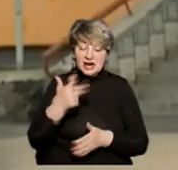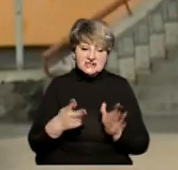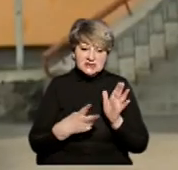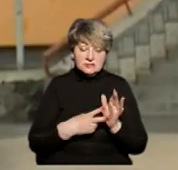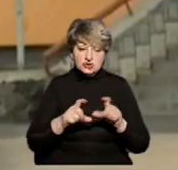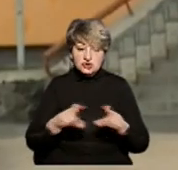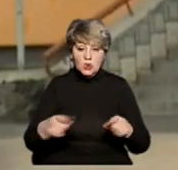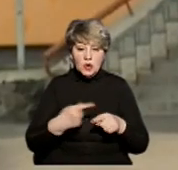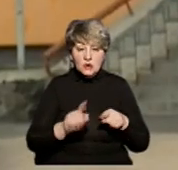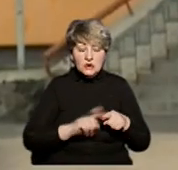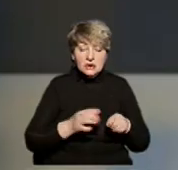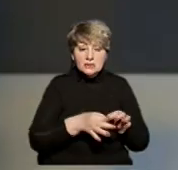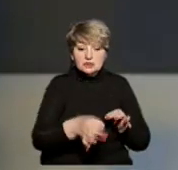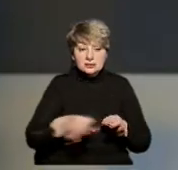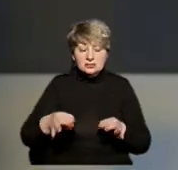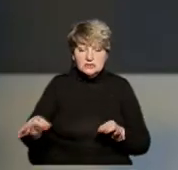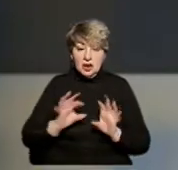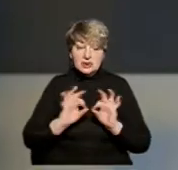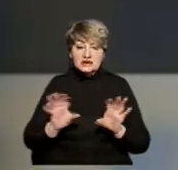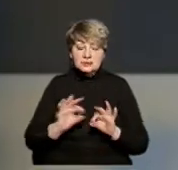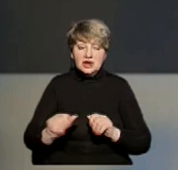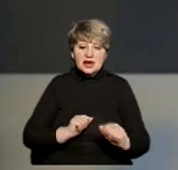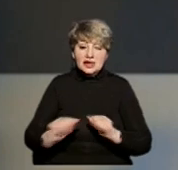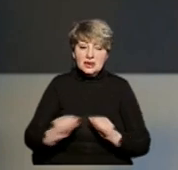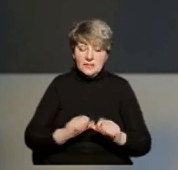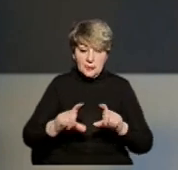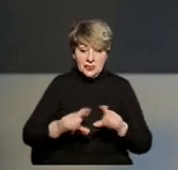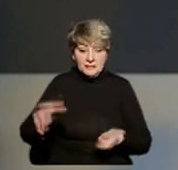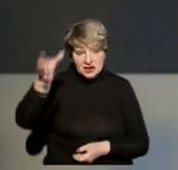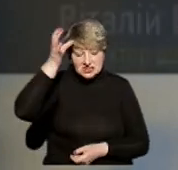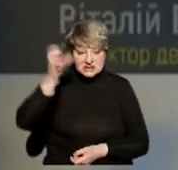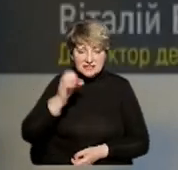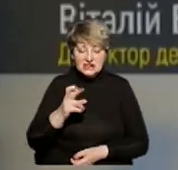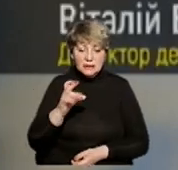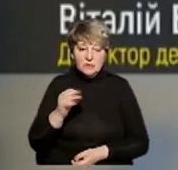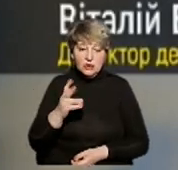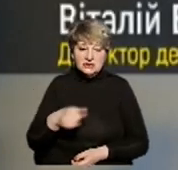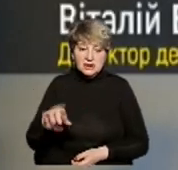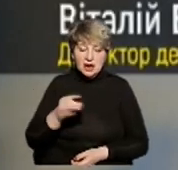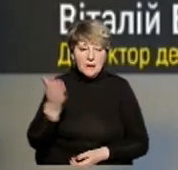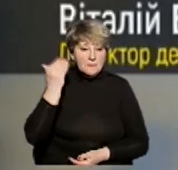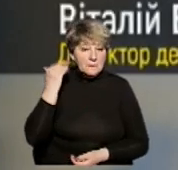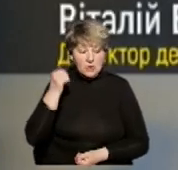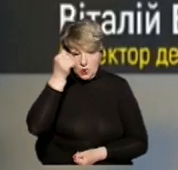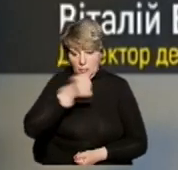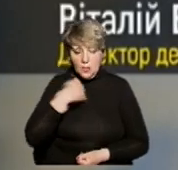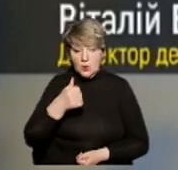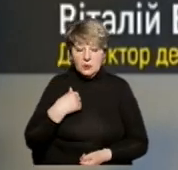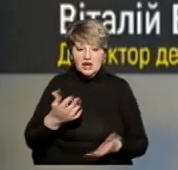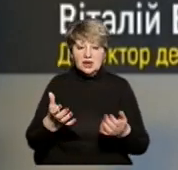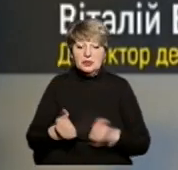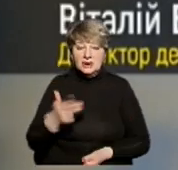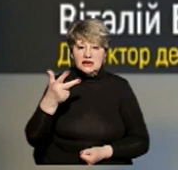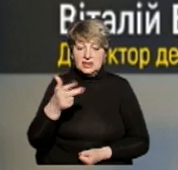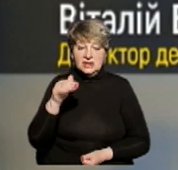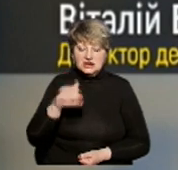Луцької територіальної громади. Телефоном розповів керівник міського департаменту освіти Віталій Бондар. Попереднього року ми набрали 3300 орієнтовно.